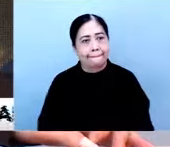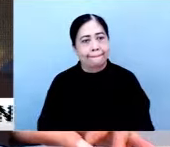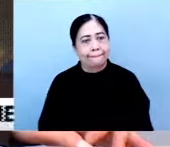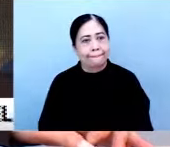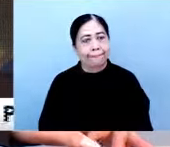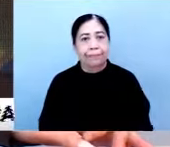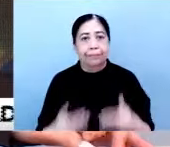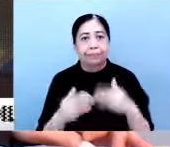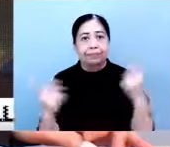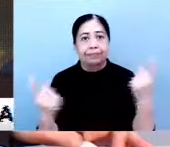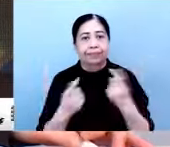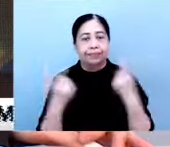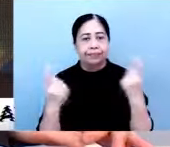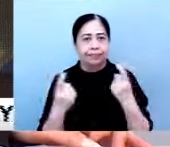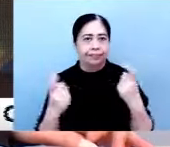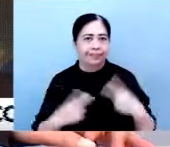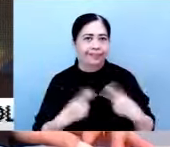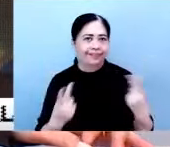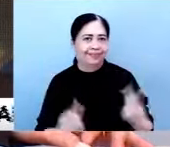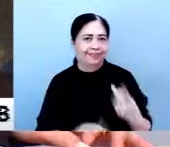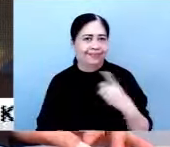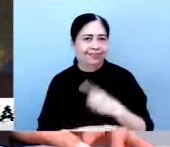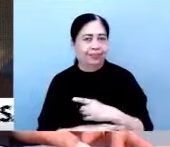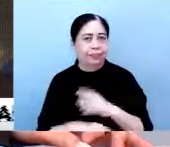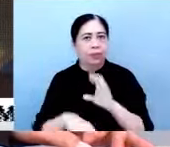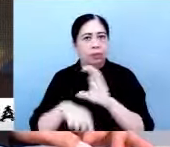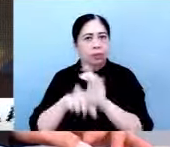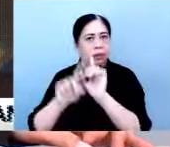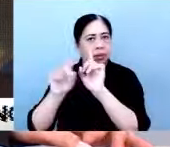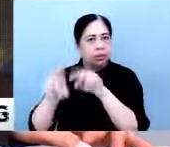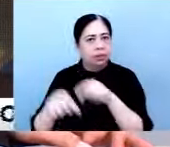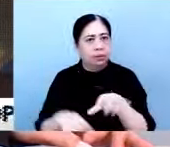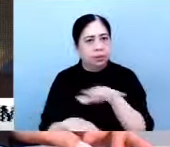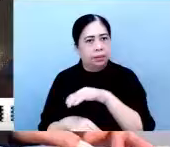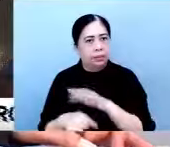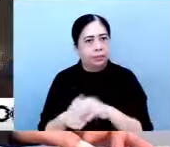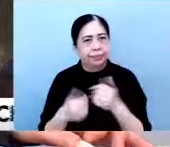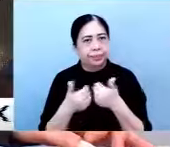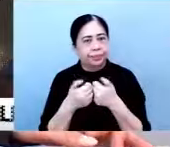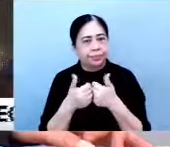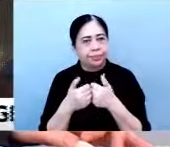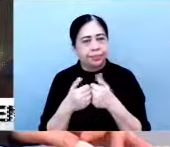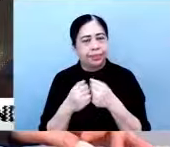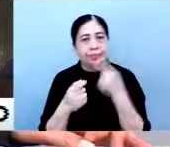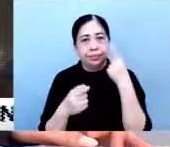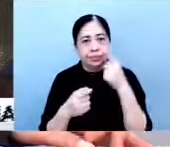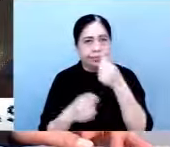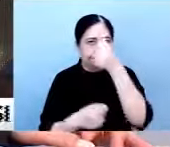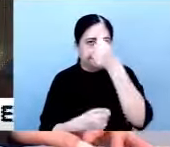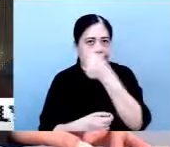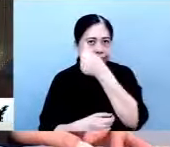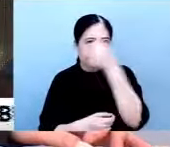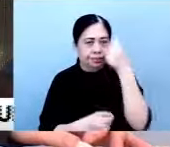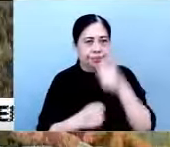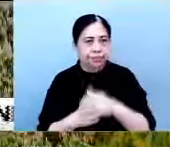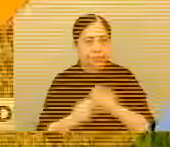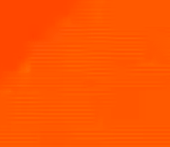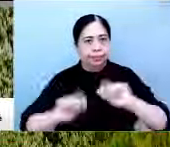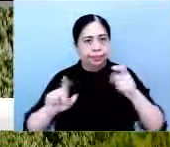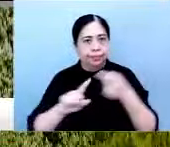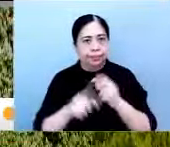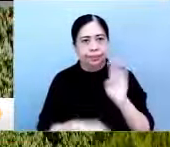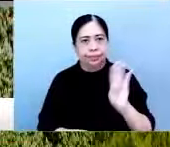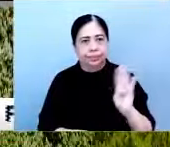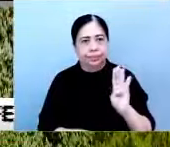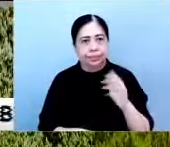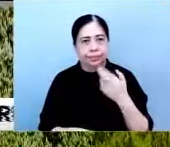Bago magdiwang ng araw ng mga puso, sa simbahan muna nagtungo ang mga magkasintahan para sa Ash Wednesday. Live mula sa Baclaran,